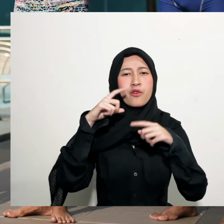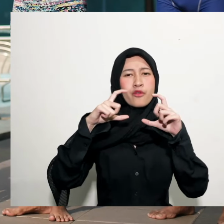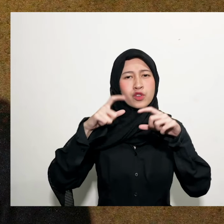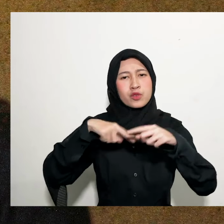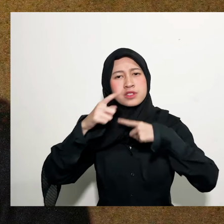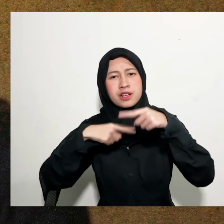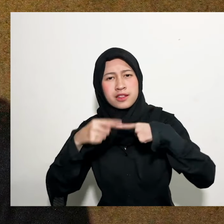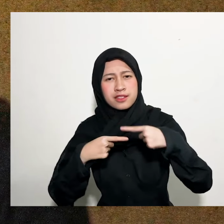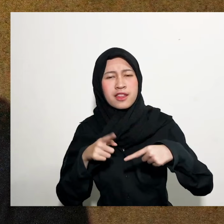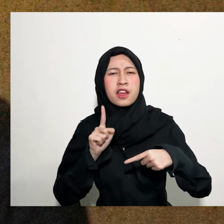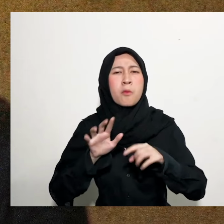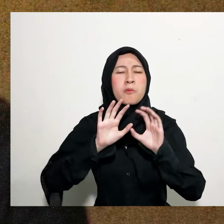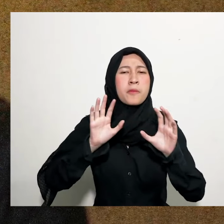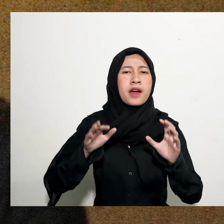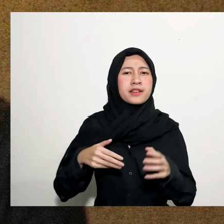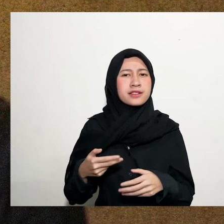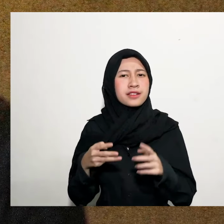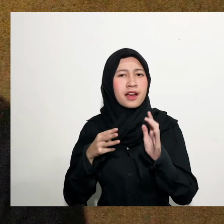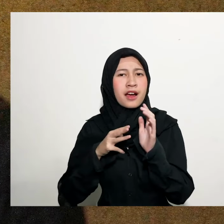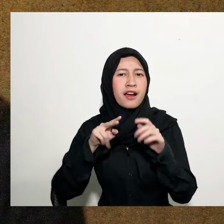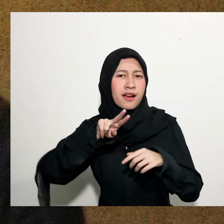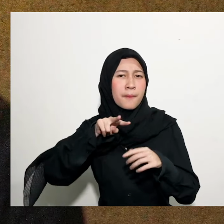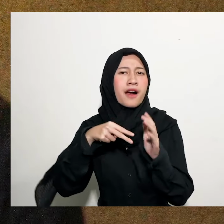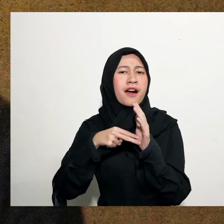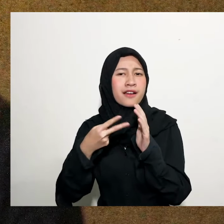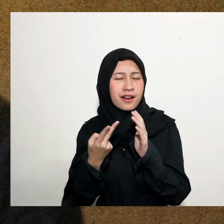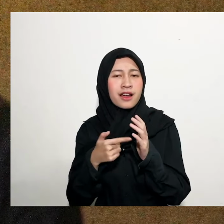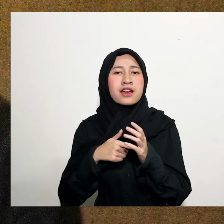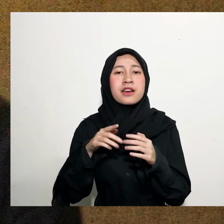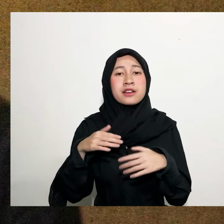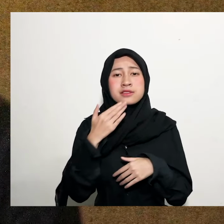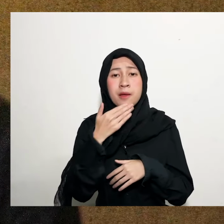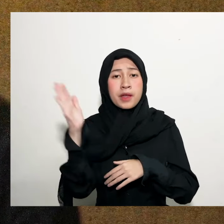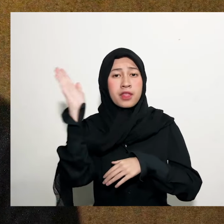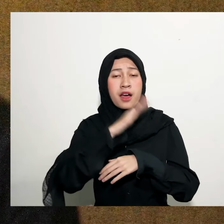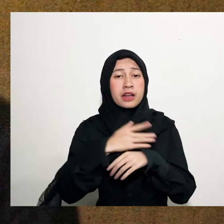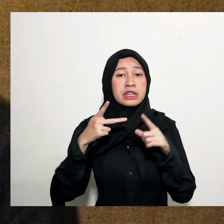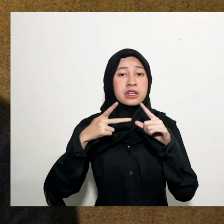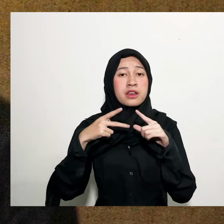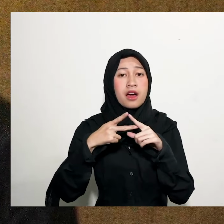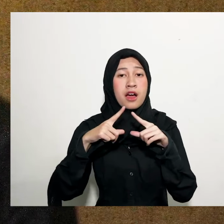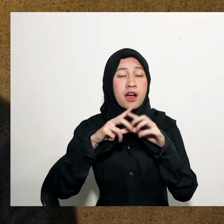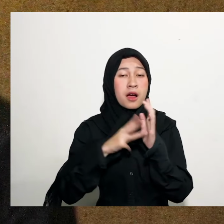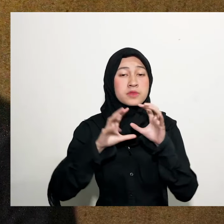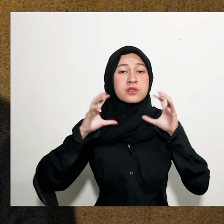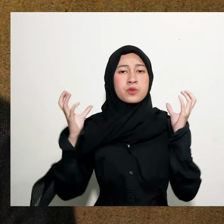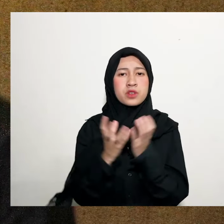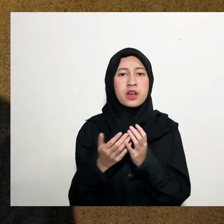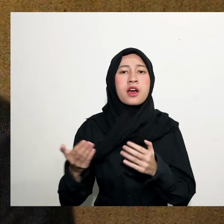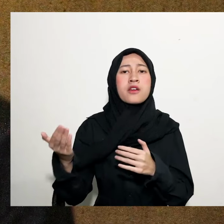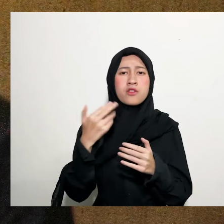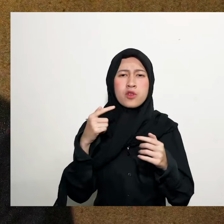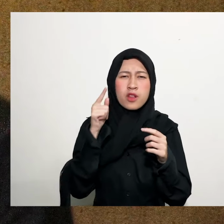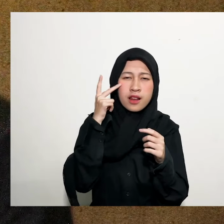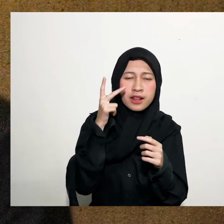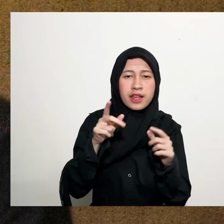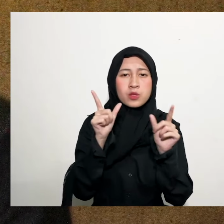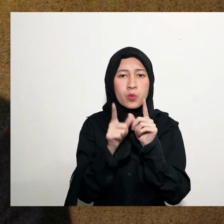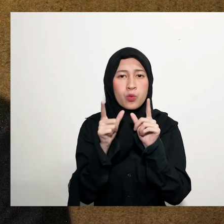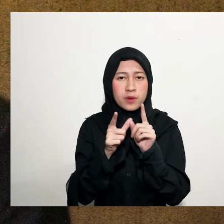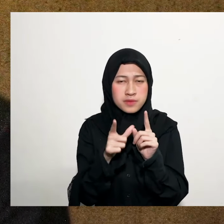Selamat menikmati foto-foto cerita yang syarat makna, dan selamat Hari HAM Sedunia. Kunjungi website